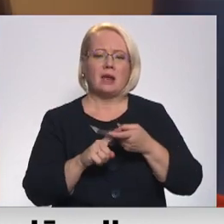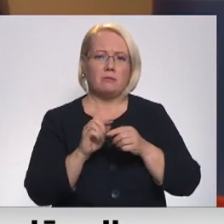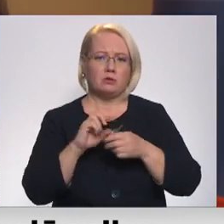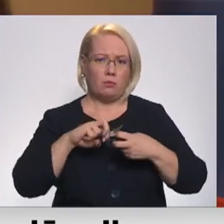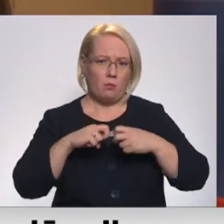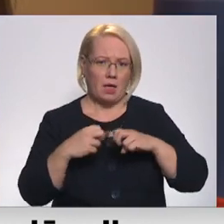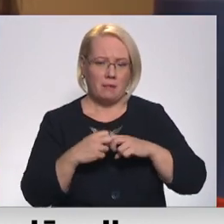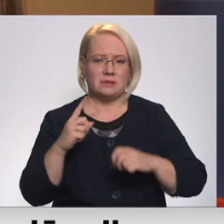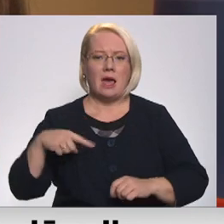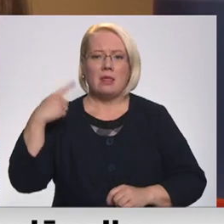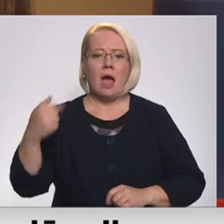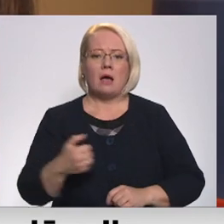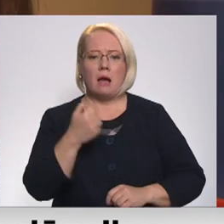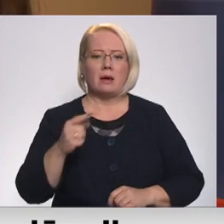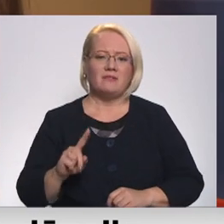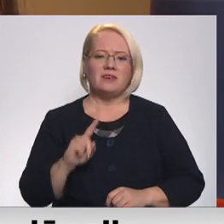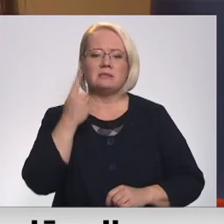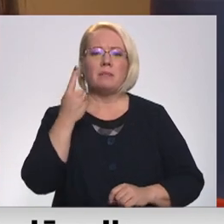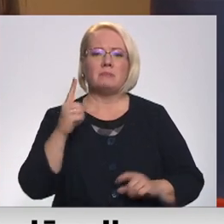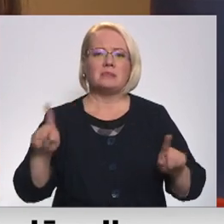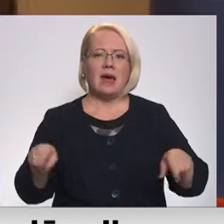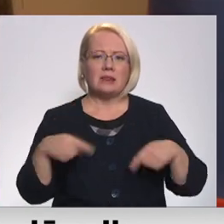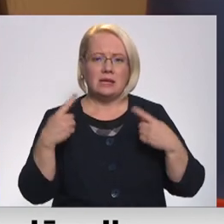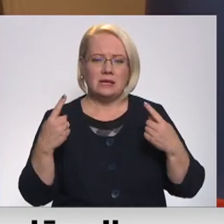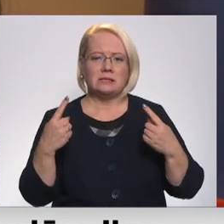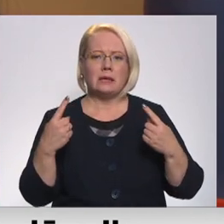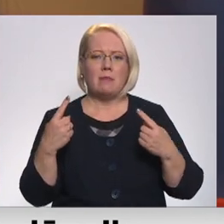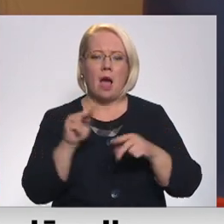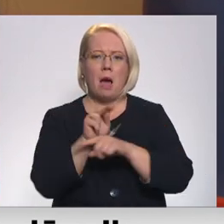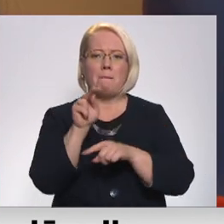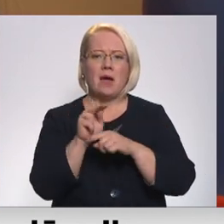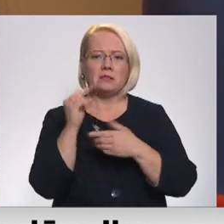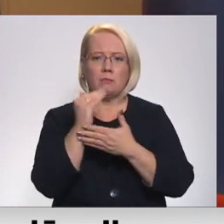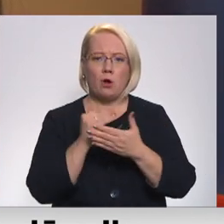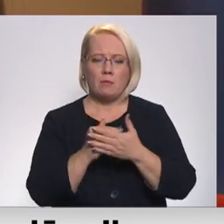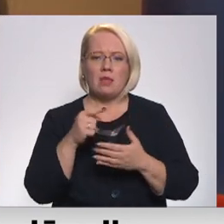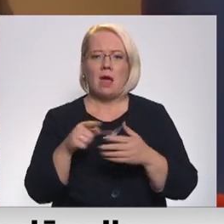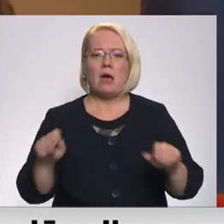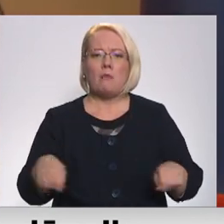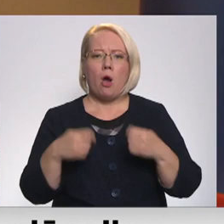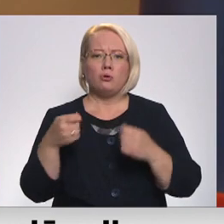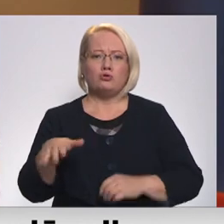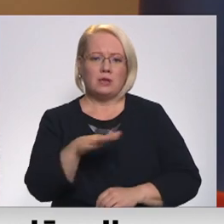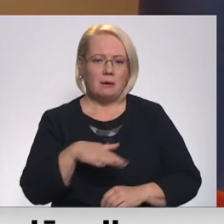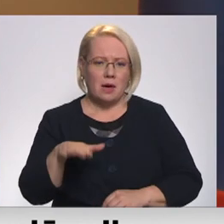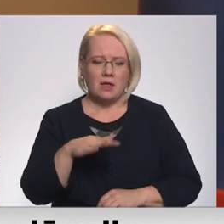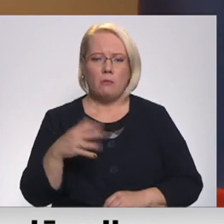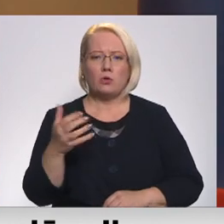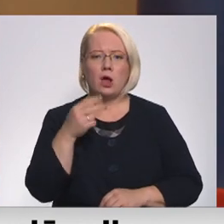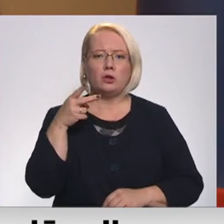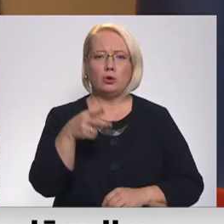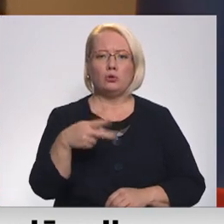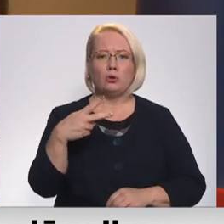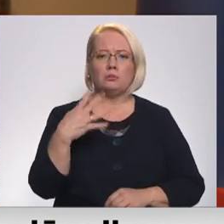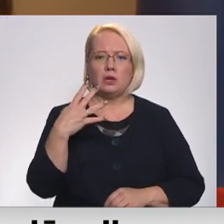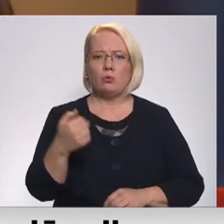mēs vispirms attīstīsim tātad apmācību programmu šādām auču ģimenēm, un ar 2024.